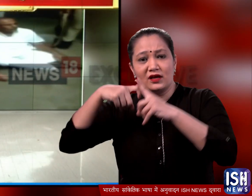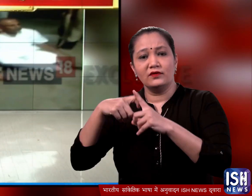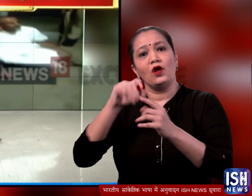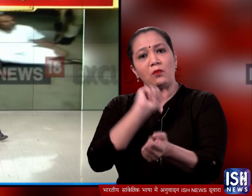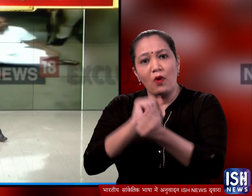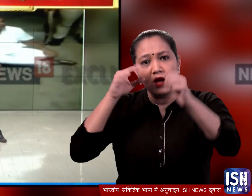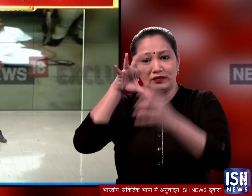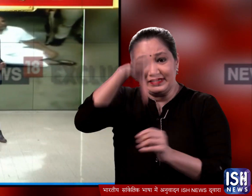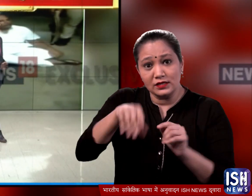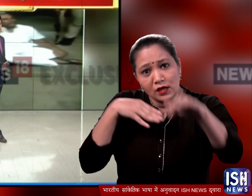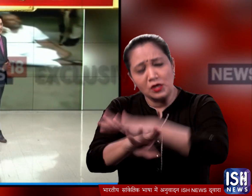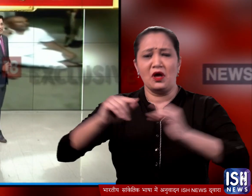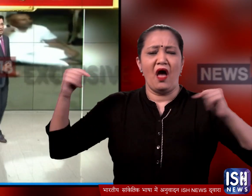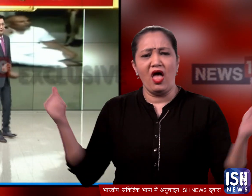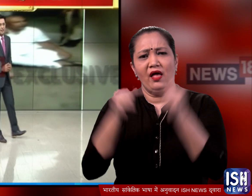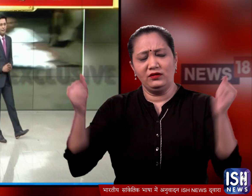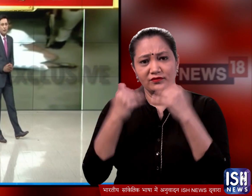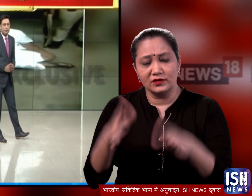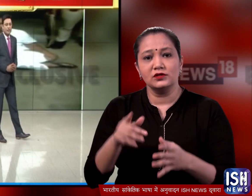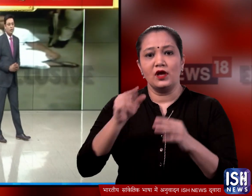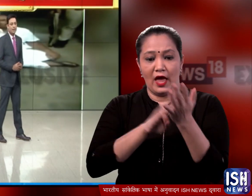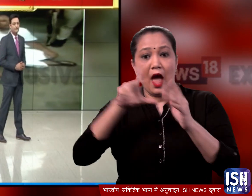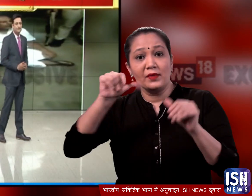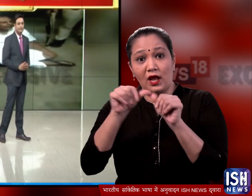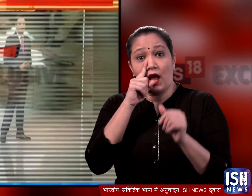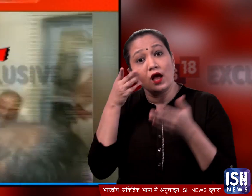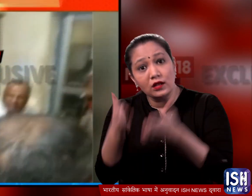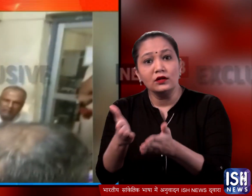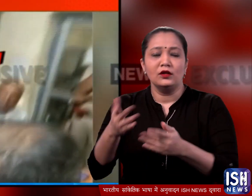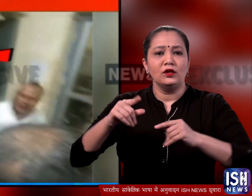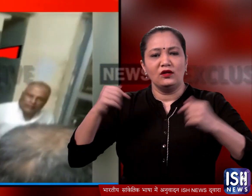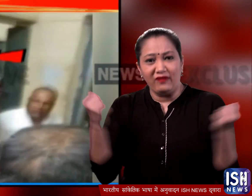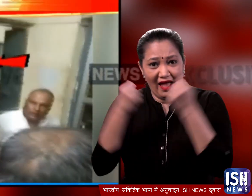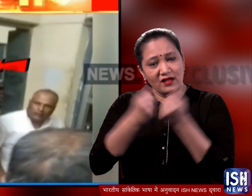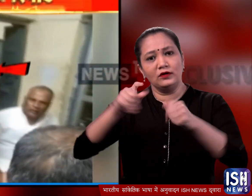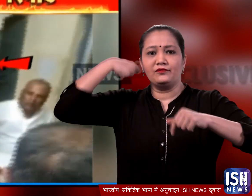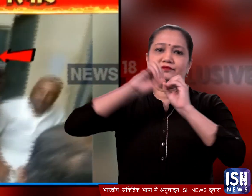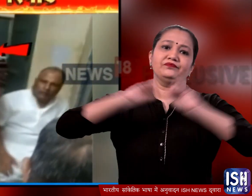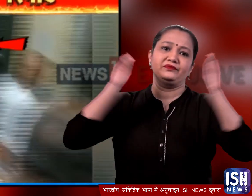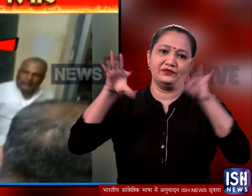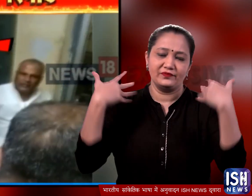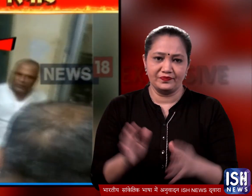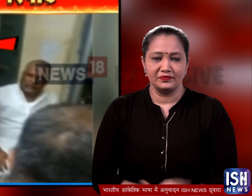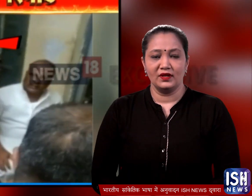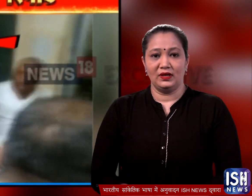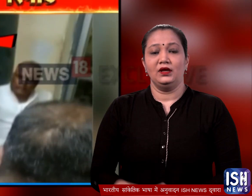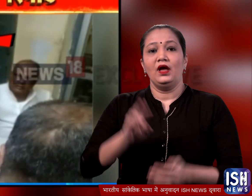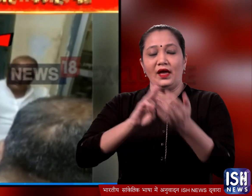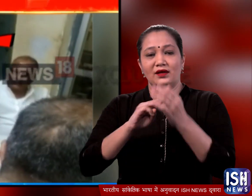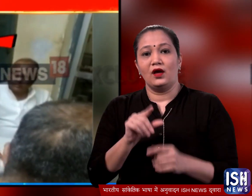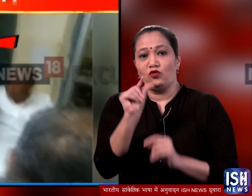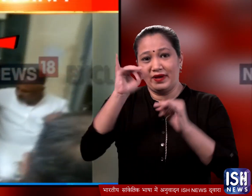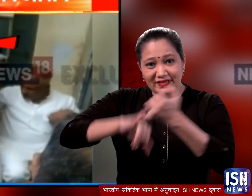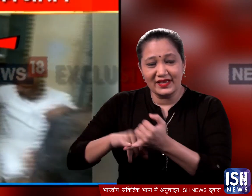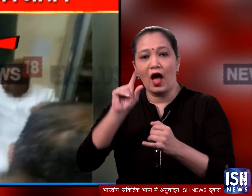थाने में हंगामा कर दिया। विधायक के हंगामे का वीडियो वायरल हो गया। जिसमें मीना कंवर अपने पति और पूर्व विधायक उमेद